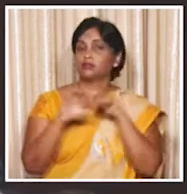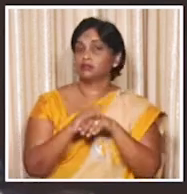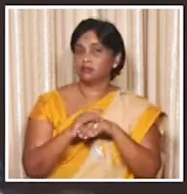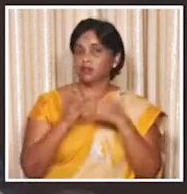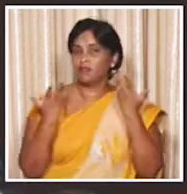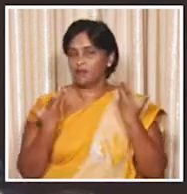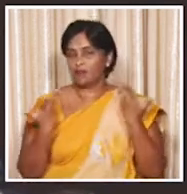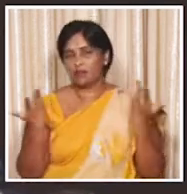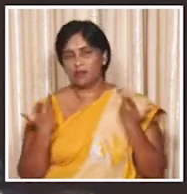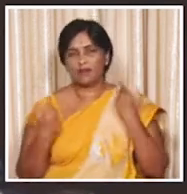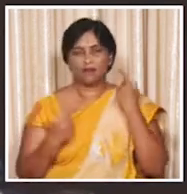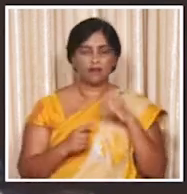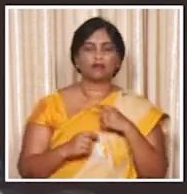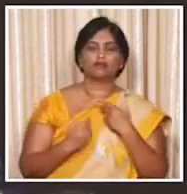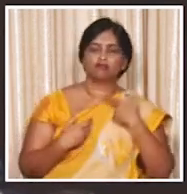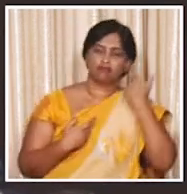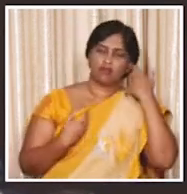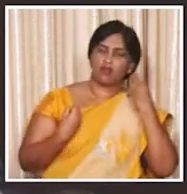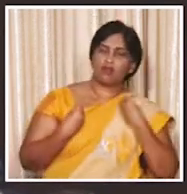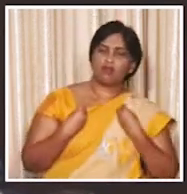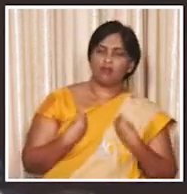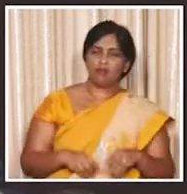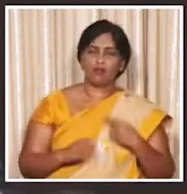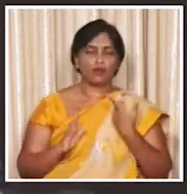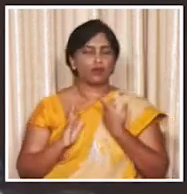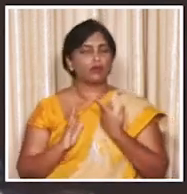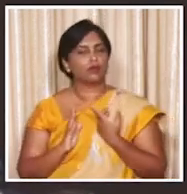ஏமாற்றத்துக்கு உள்ளாகியுள்ளார். வடக்கு மாகாண கல்வி திணைக்களத்தின்